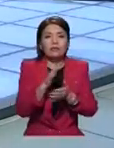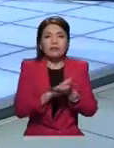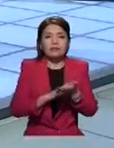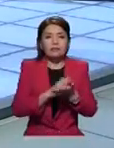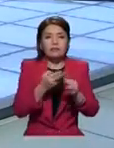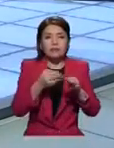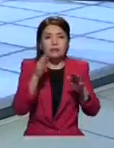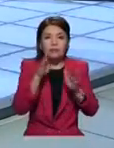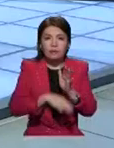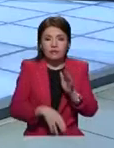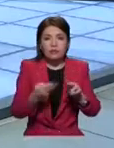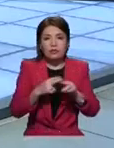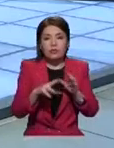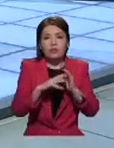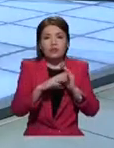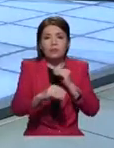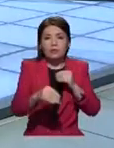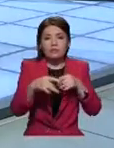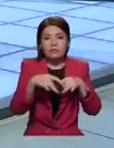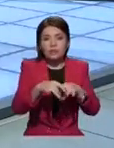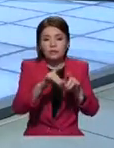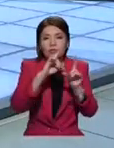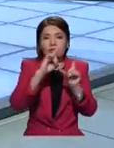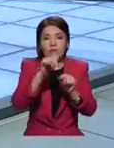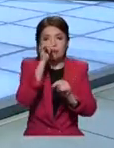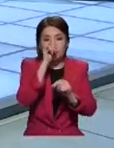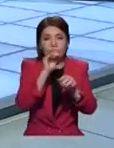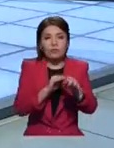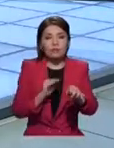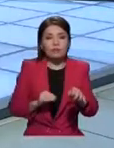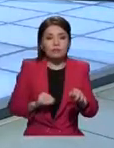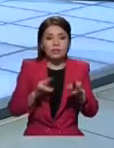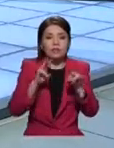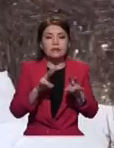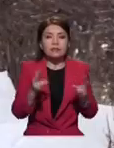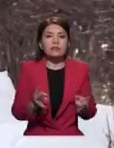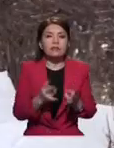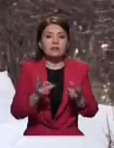көлік діттеген жерге жете алмай жолда тұр. Өңірлердегі тілшілеріміз жағдайда толығырақ жеткізсін.